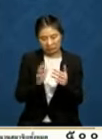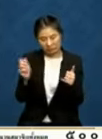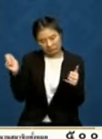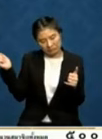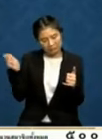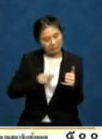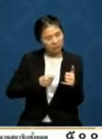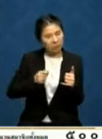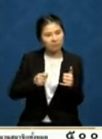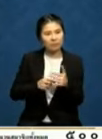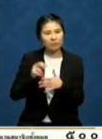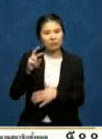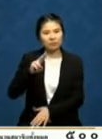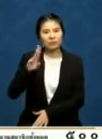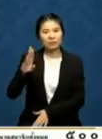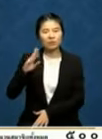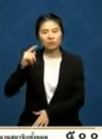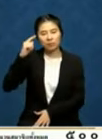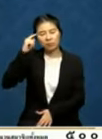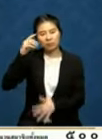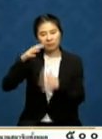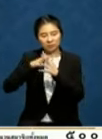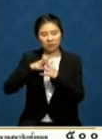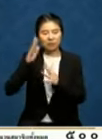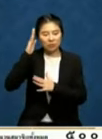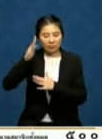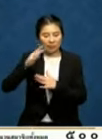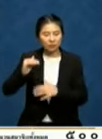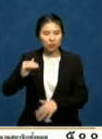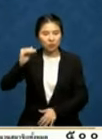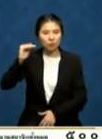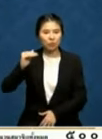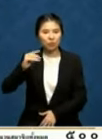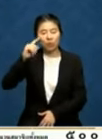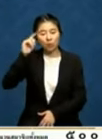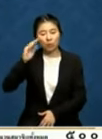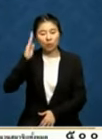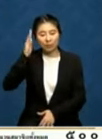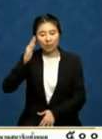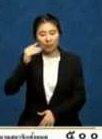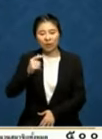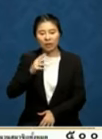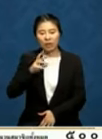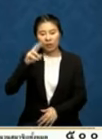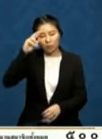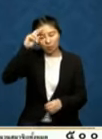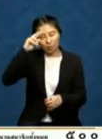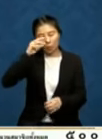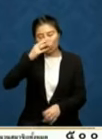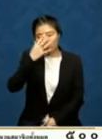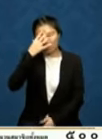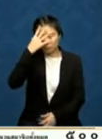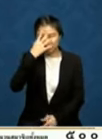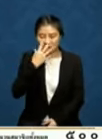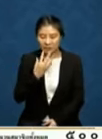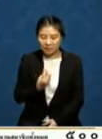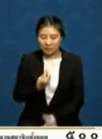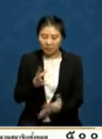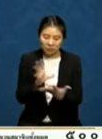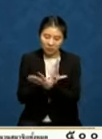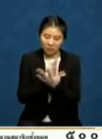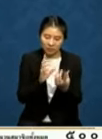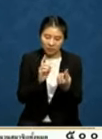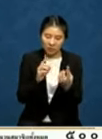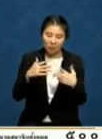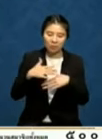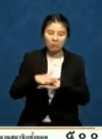ลต่อพัฒนาการระบบประสาทในวัยรุ่นเสี่ยงต่อการเป็นโรคซึมเศร้าไม่รู้สึกยินดียินร้ายต่อต้านสังคม